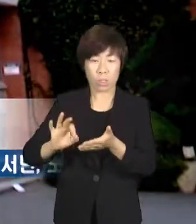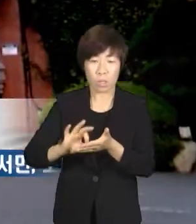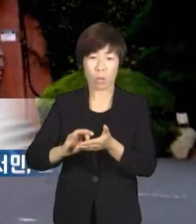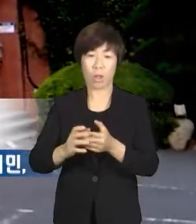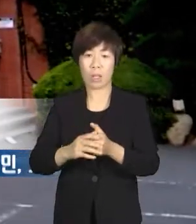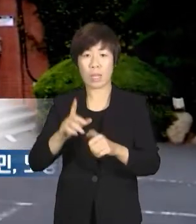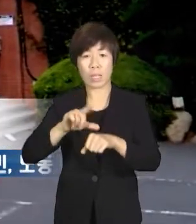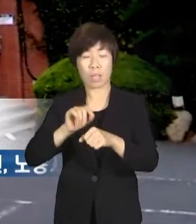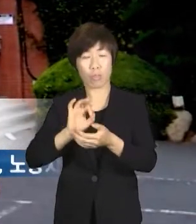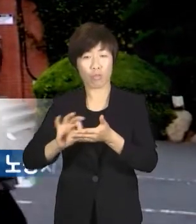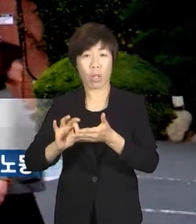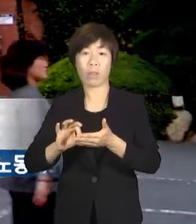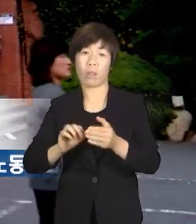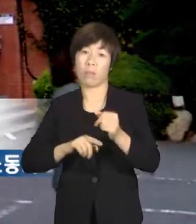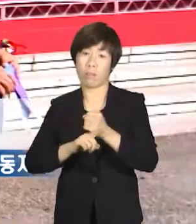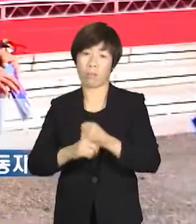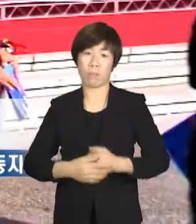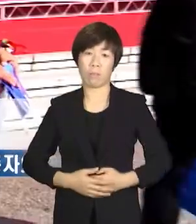해석이 가능합니다.